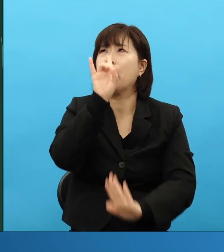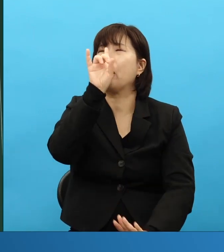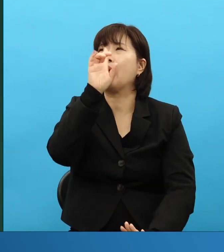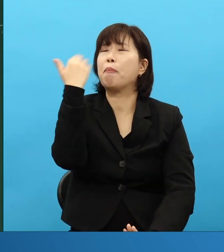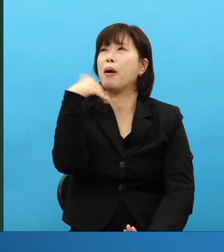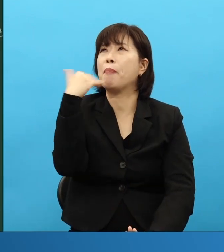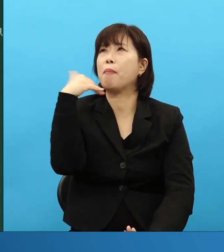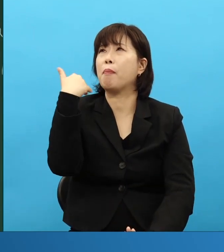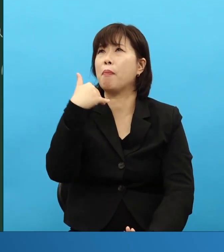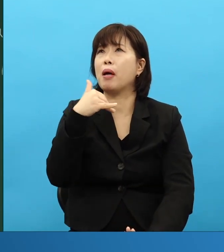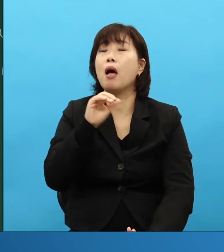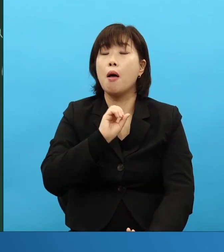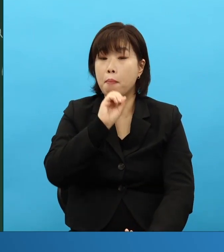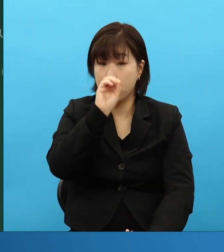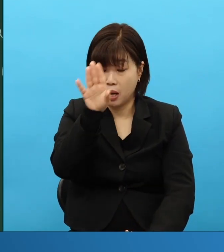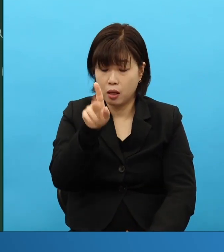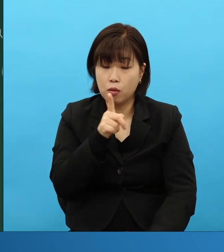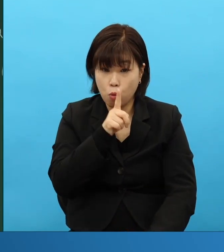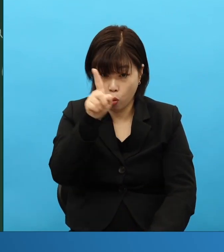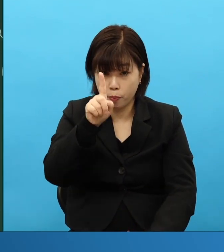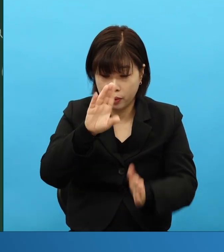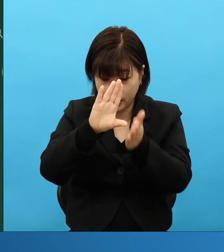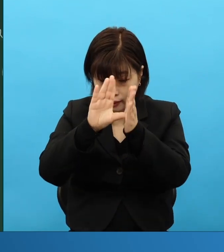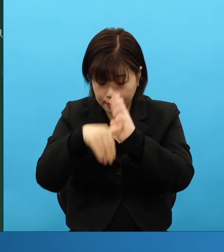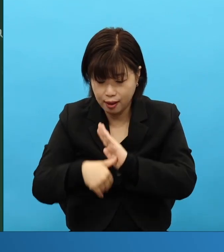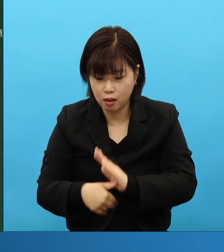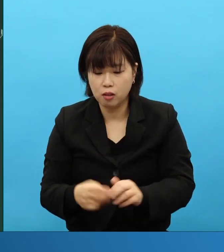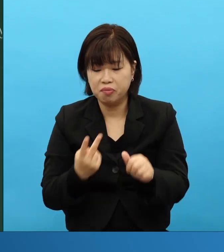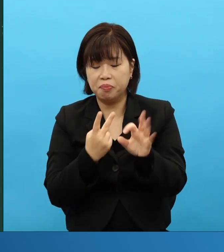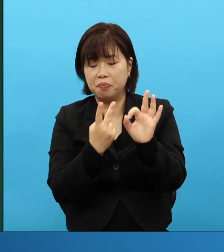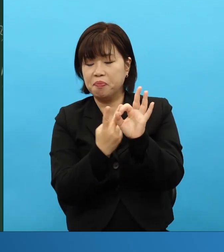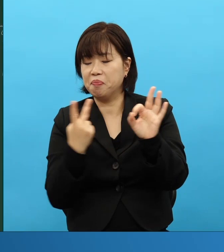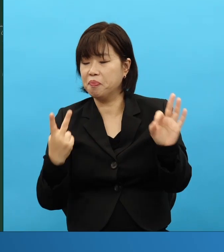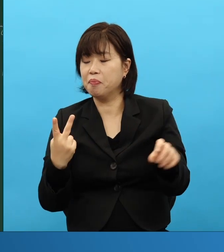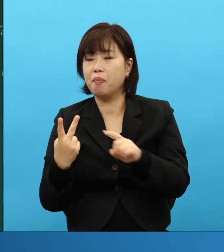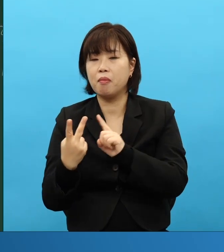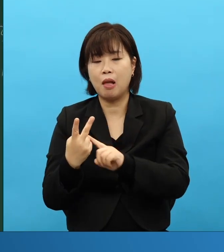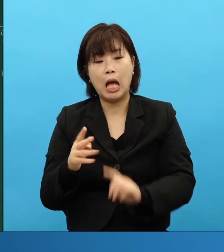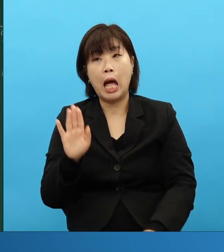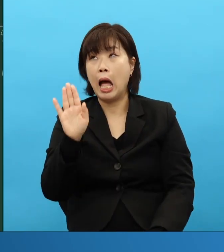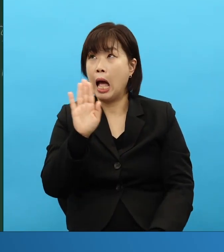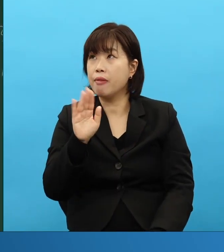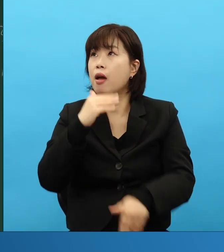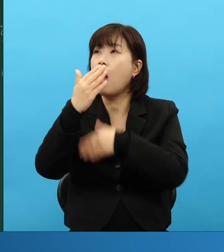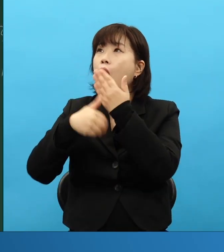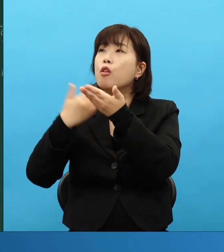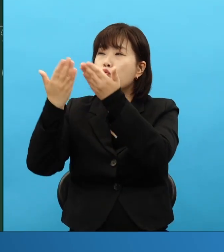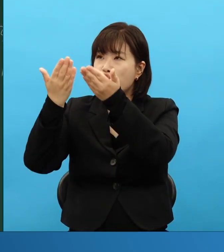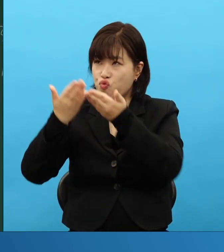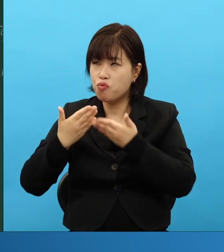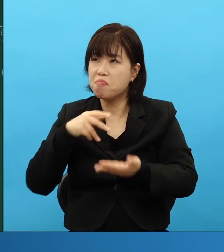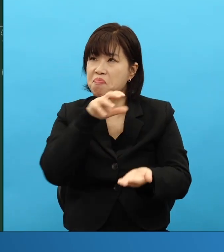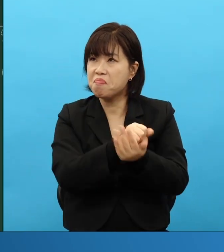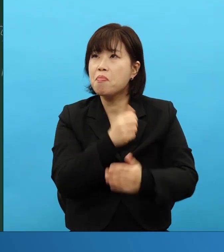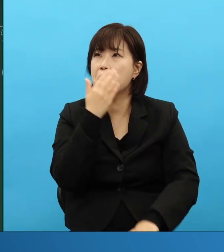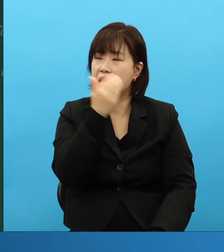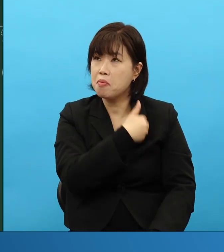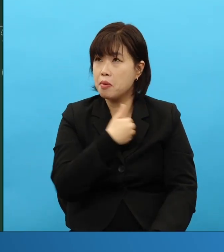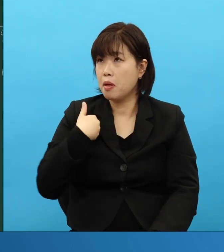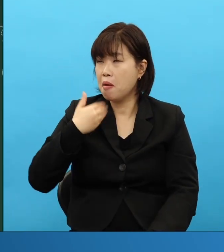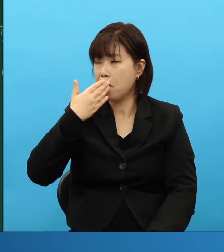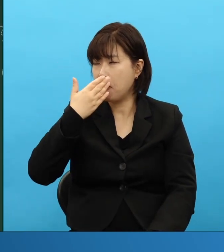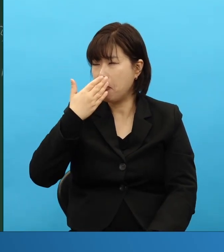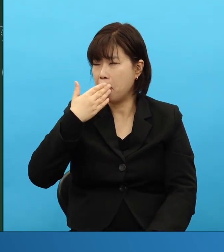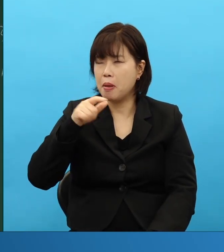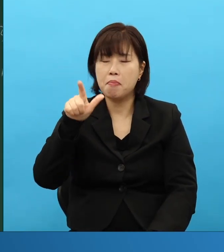이미 우리의 밥입니다. That they're already ours for the taking. 그 말한 장소에 그러니까 모세가 오케이 가는 거다. It's the place